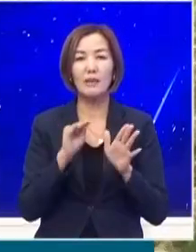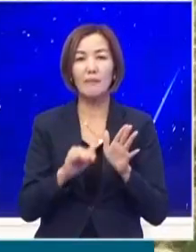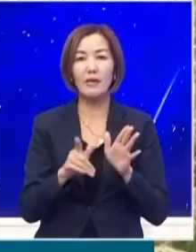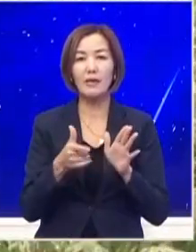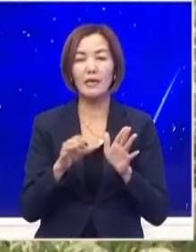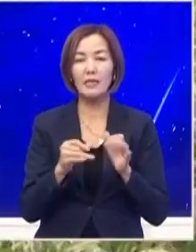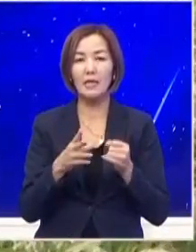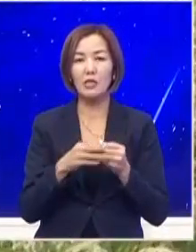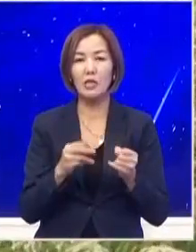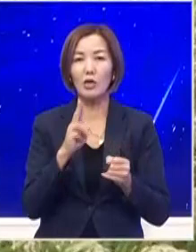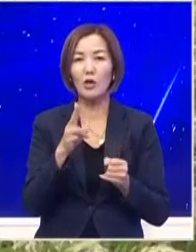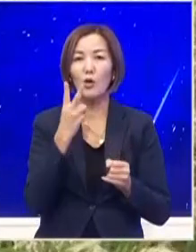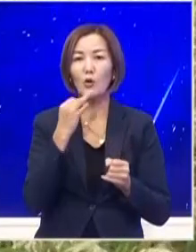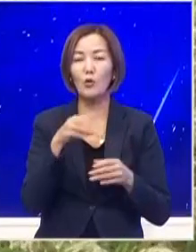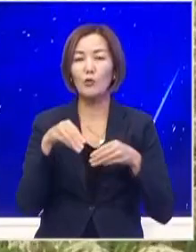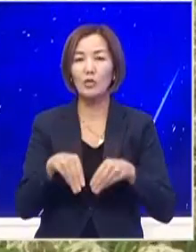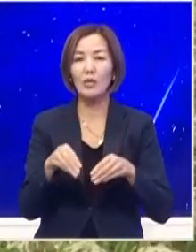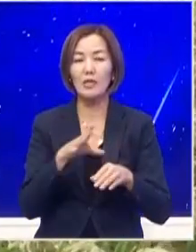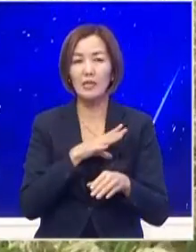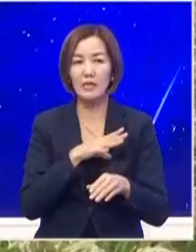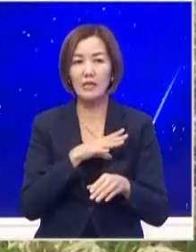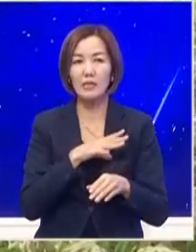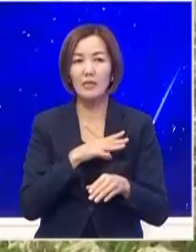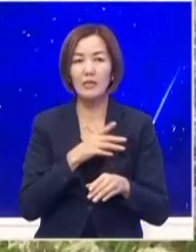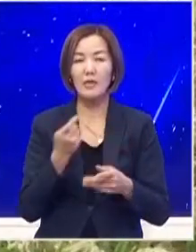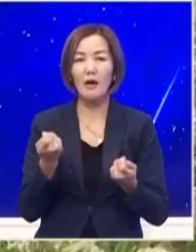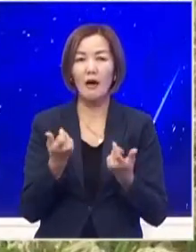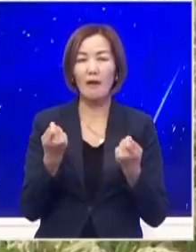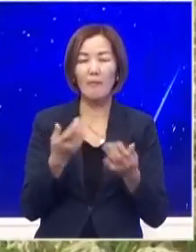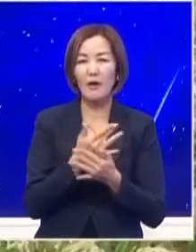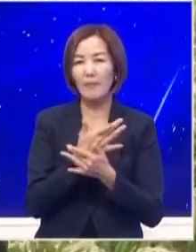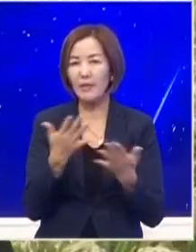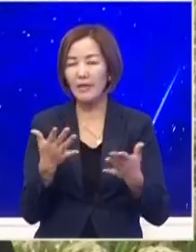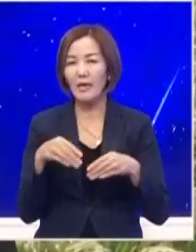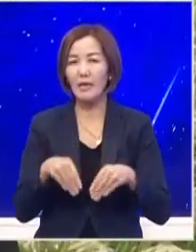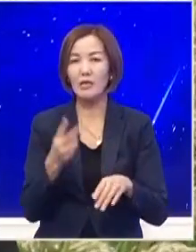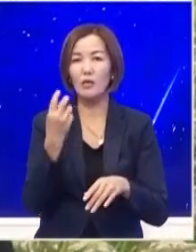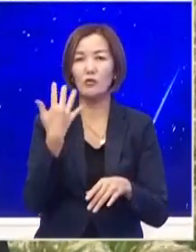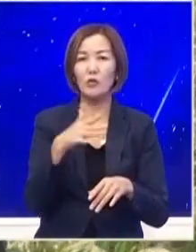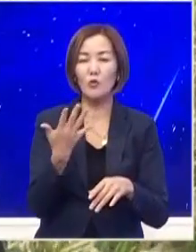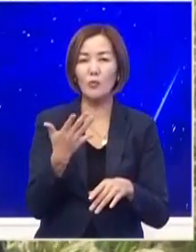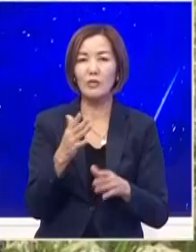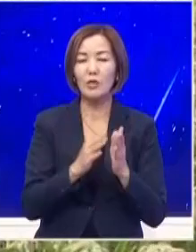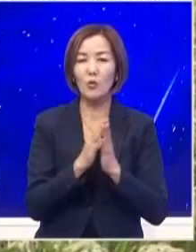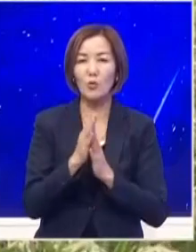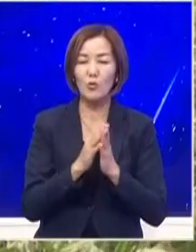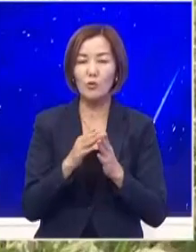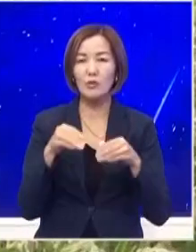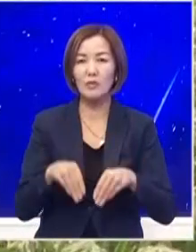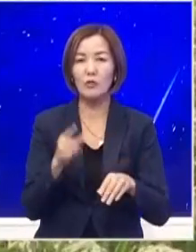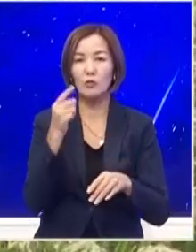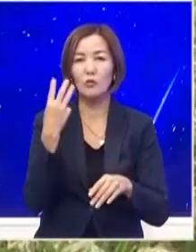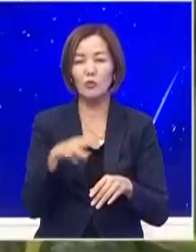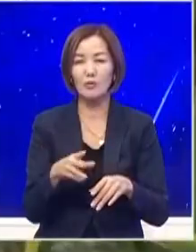күріш егілді, 7530 гектарына арпа бидай егілген, 255 гектарына көкөніс, 130